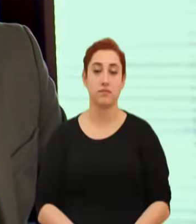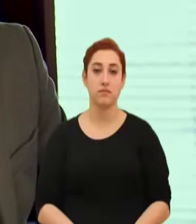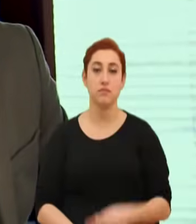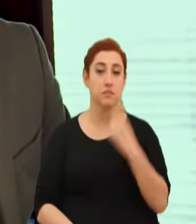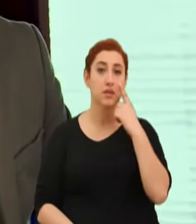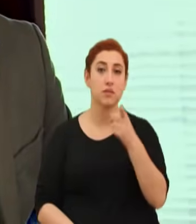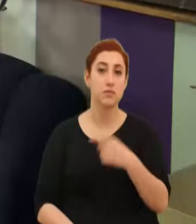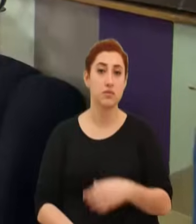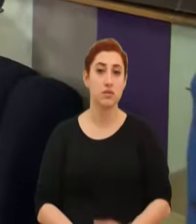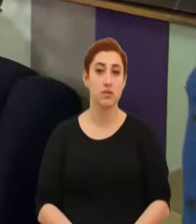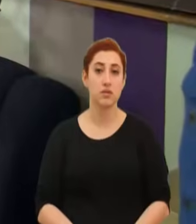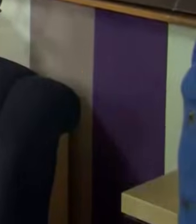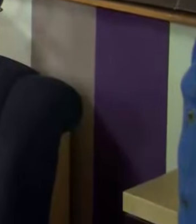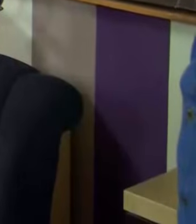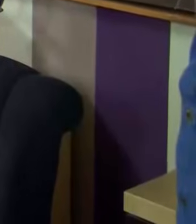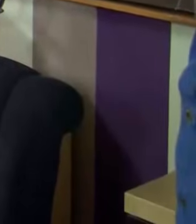Bakayım şuna bir.